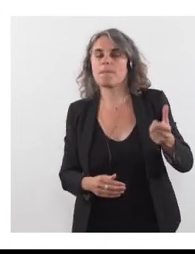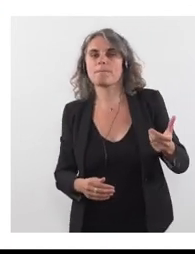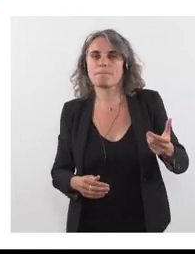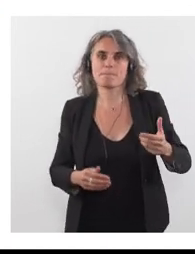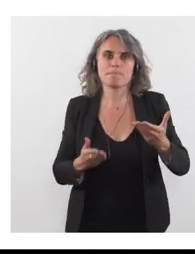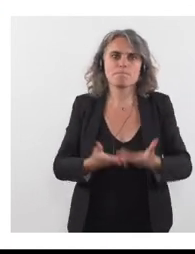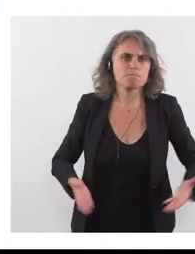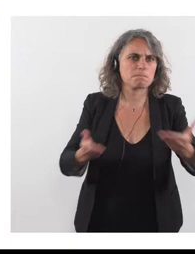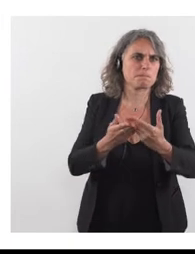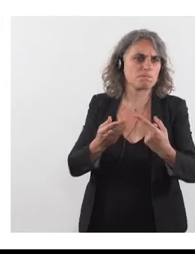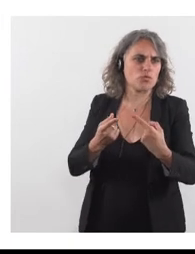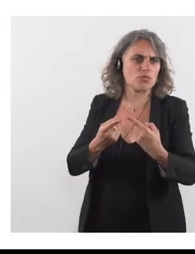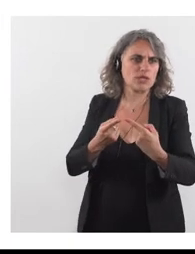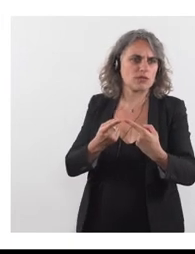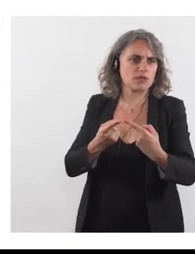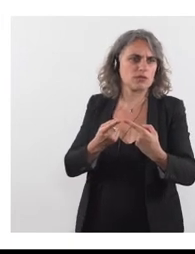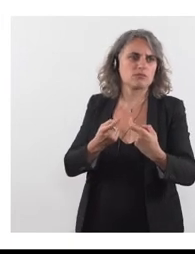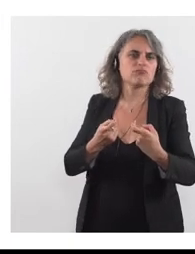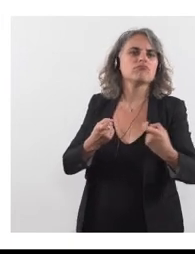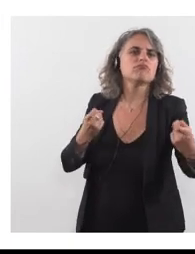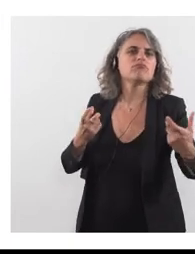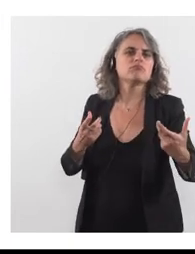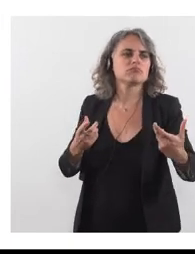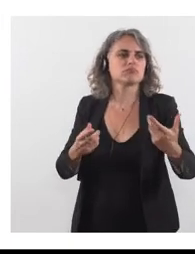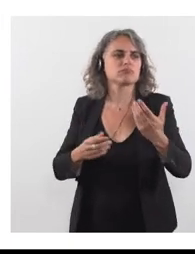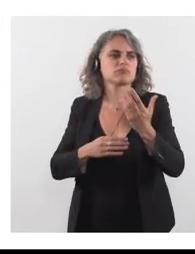affaires de Fresnes devant la Cour de justice de l'Union européenne. C'est les premières affaires